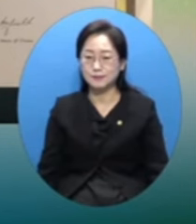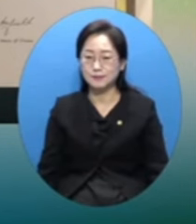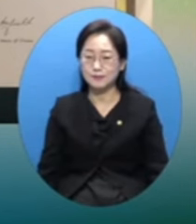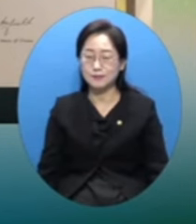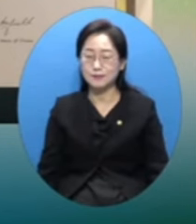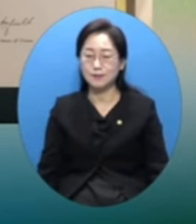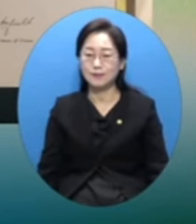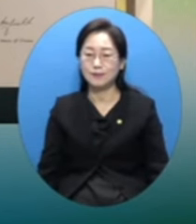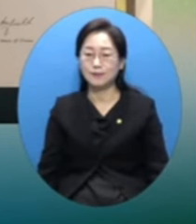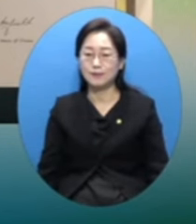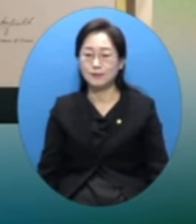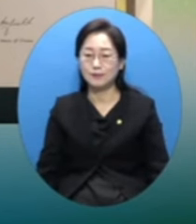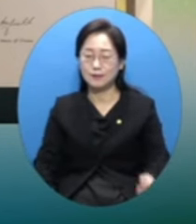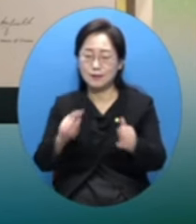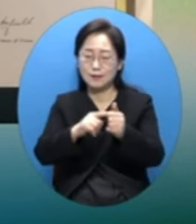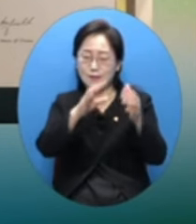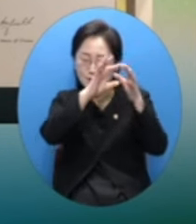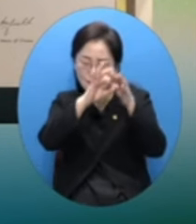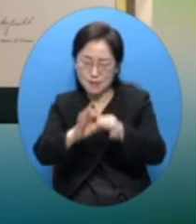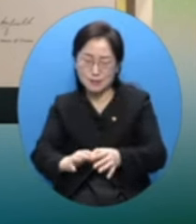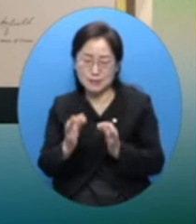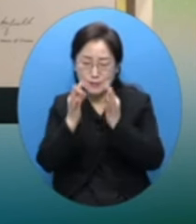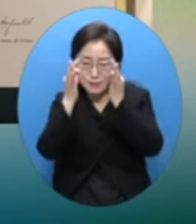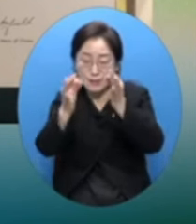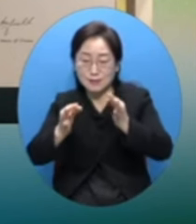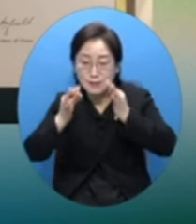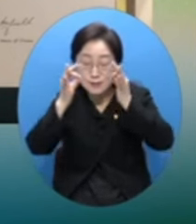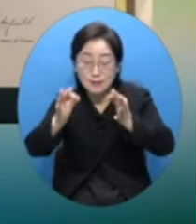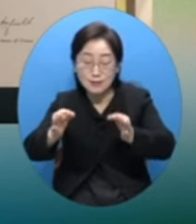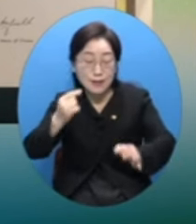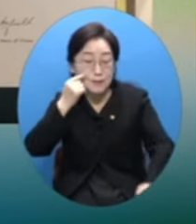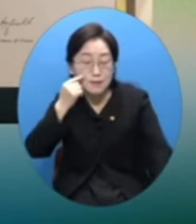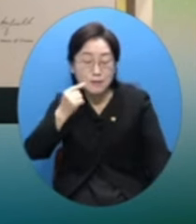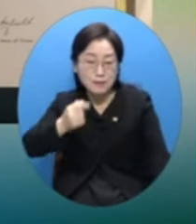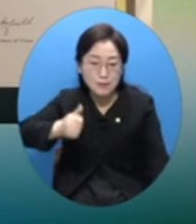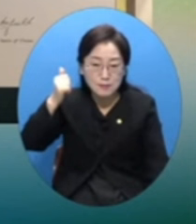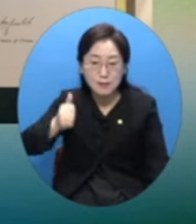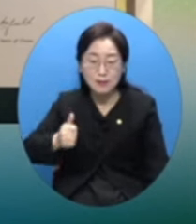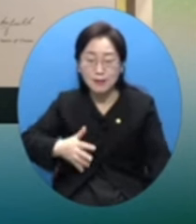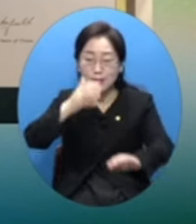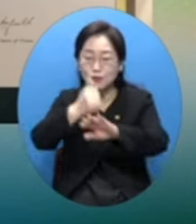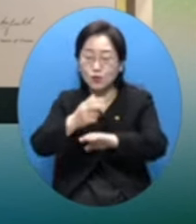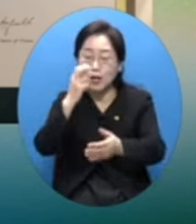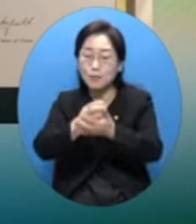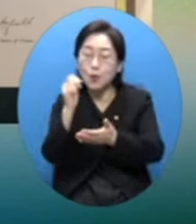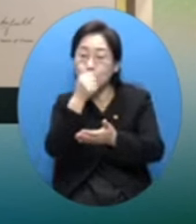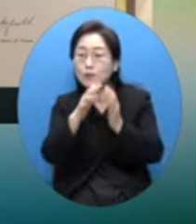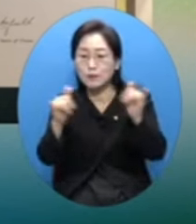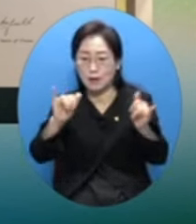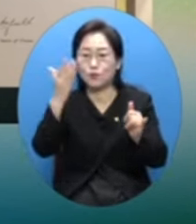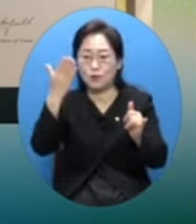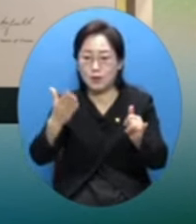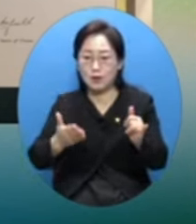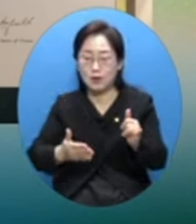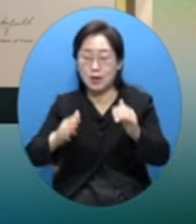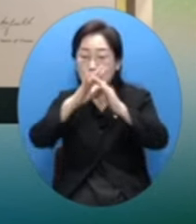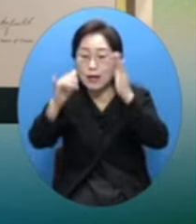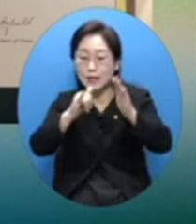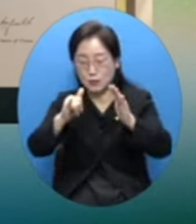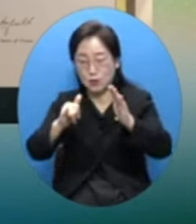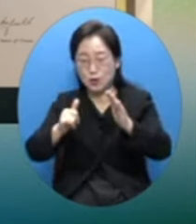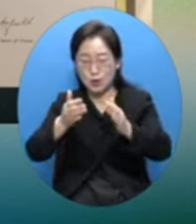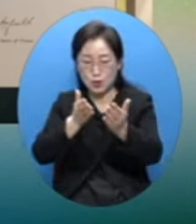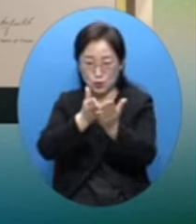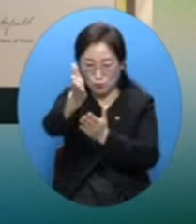할렐루야 그는 끊임없이 도전하고 또 도전하고 또 도전했습니다 그래서 변호사가 되어서 가정법 및 파산 전문 변호사로